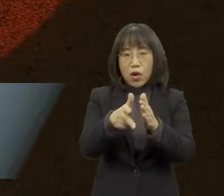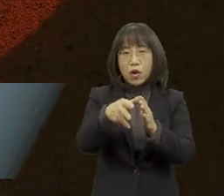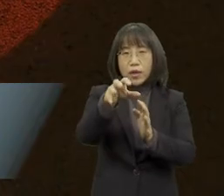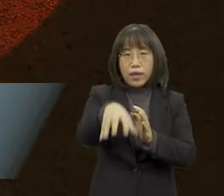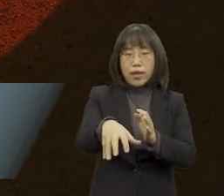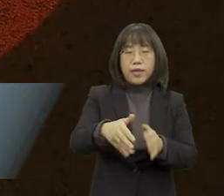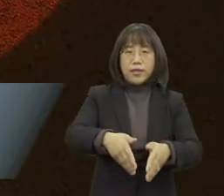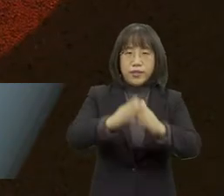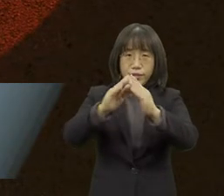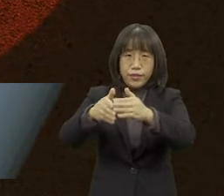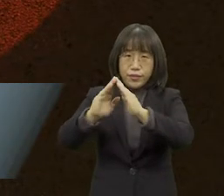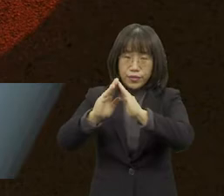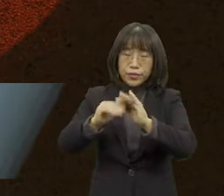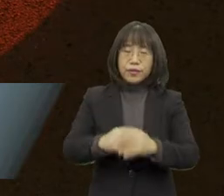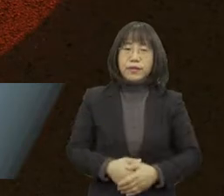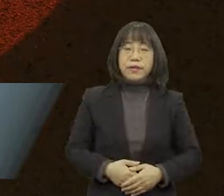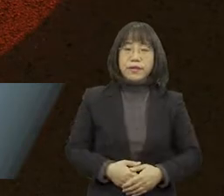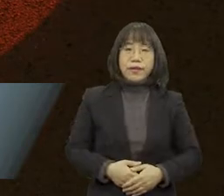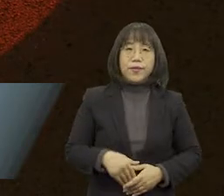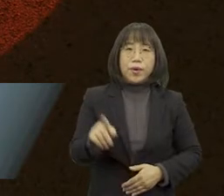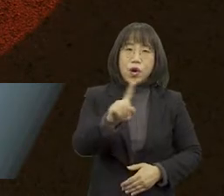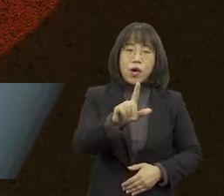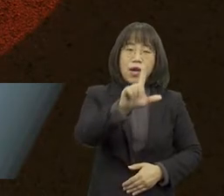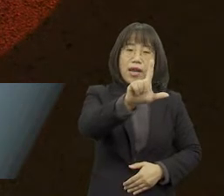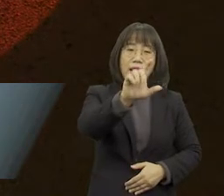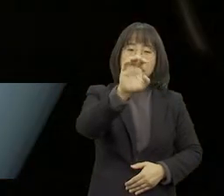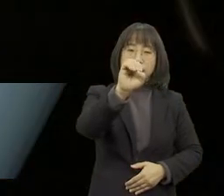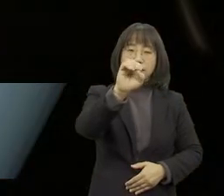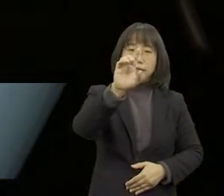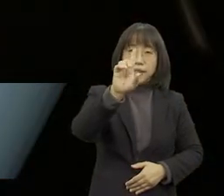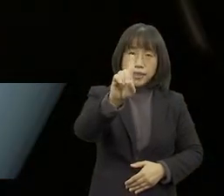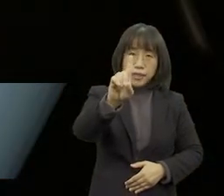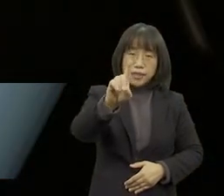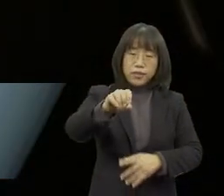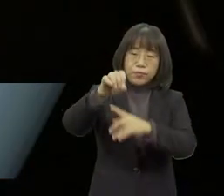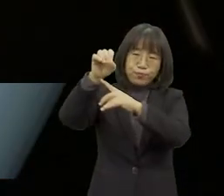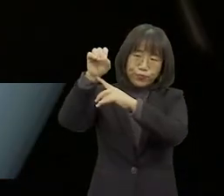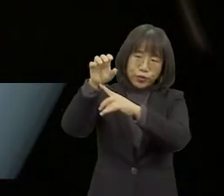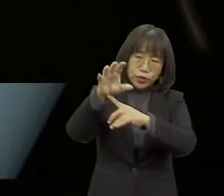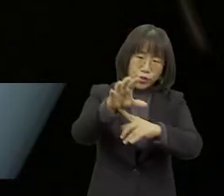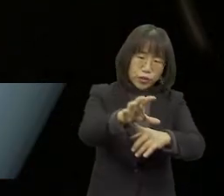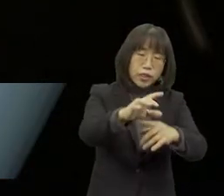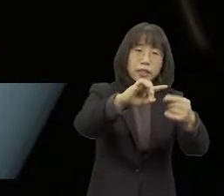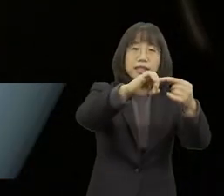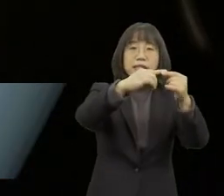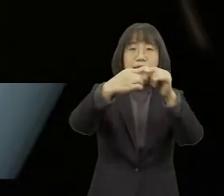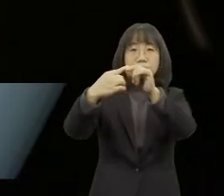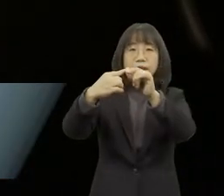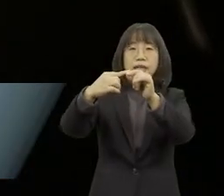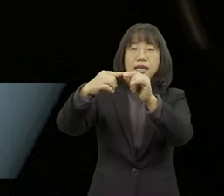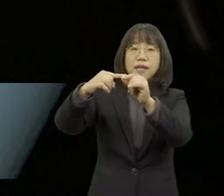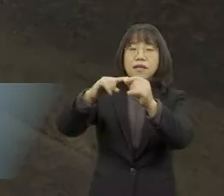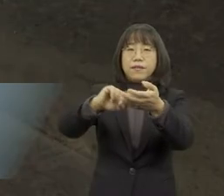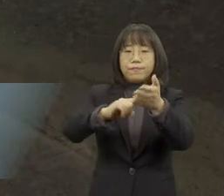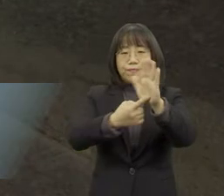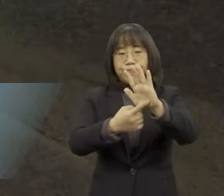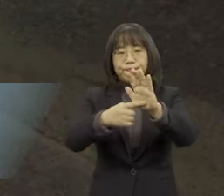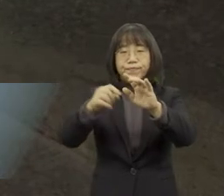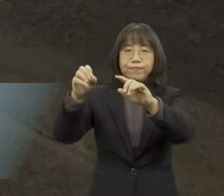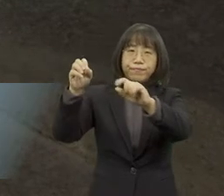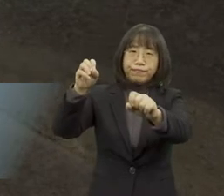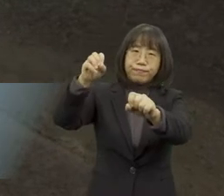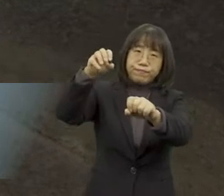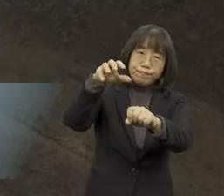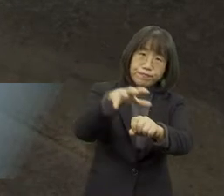터는 특정 문자나 그림을 led 조명으로 2 4에 바닥이나 벽면에 비추는 장치입니다 기존